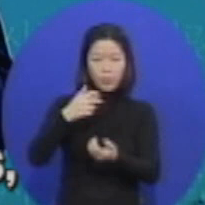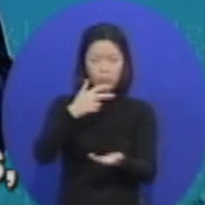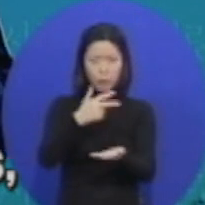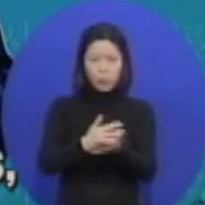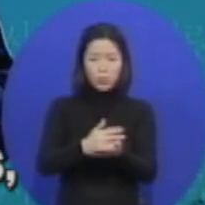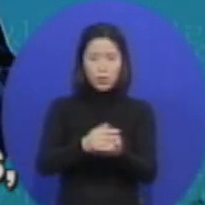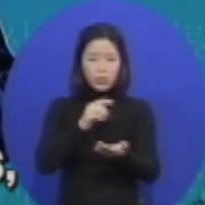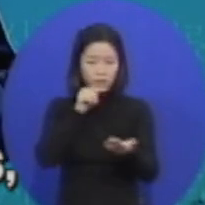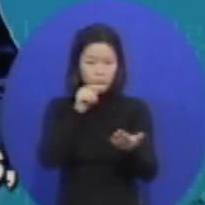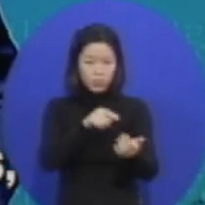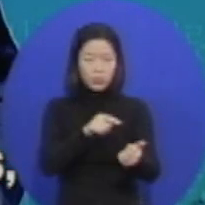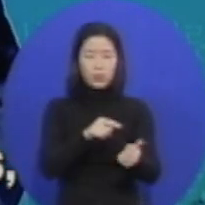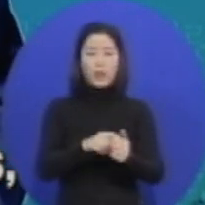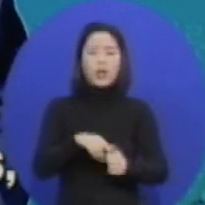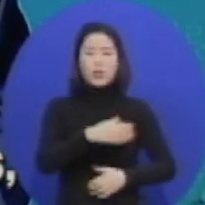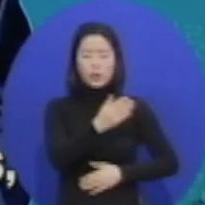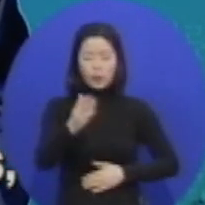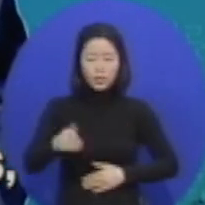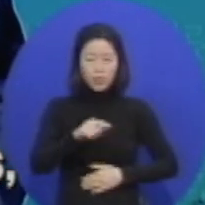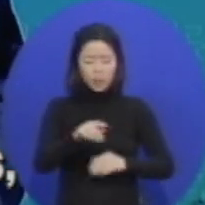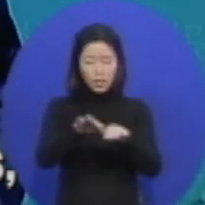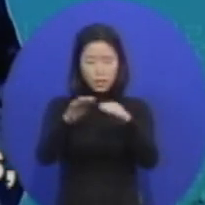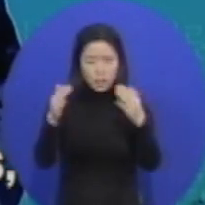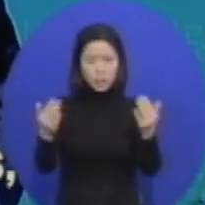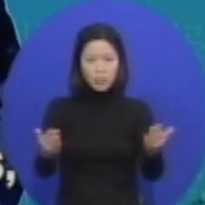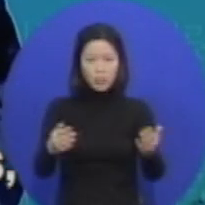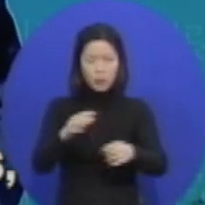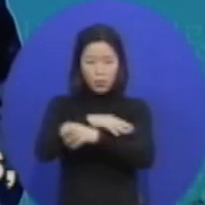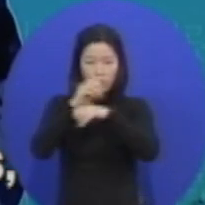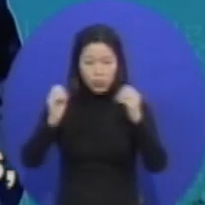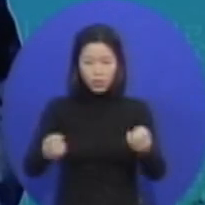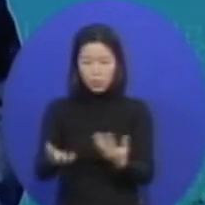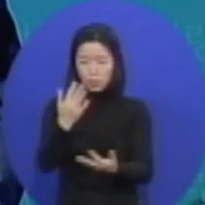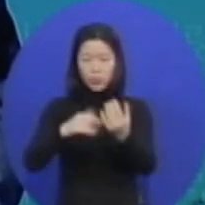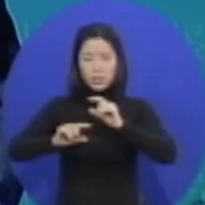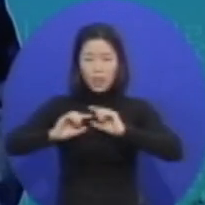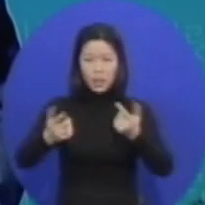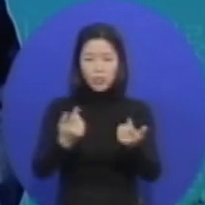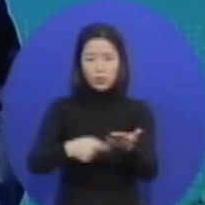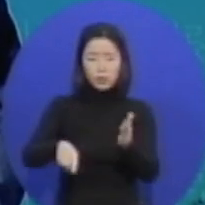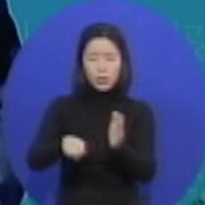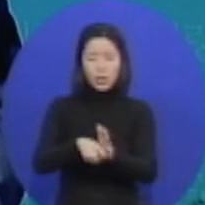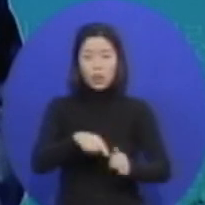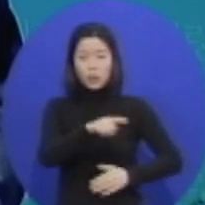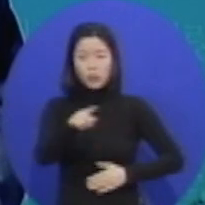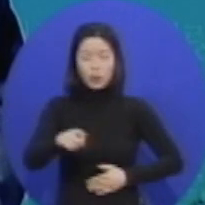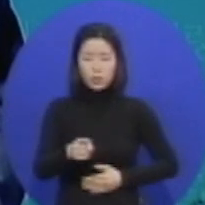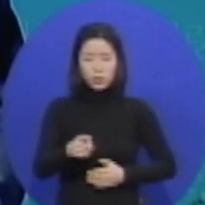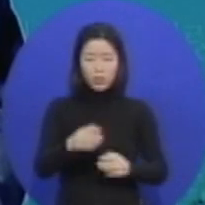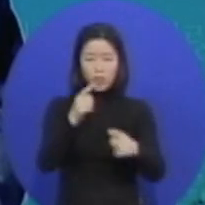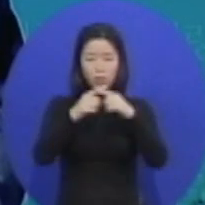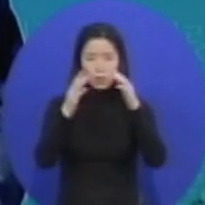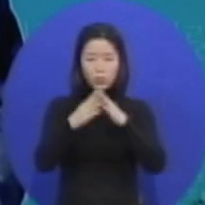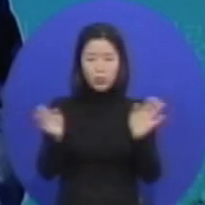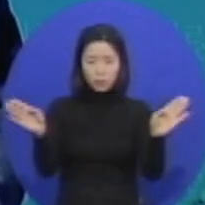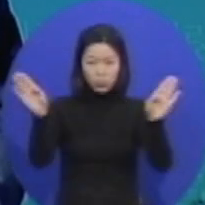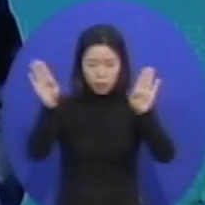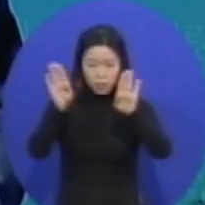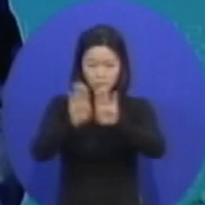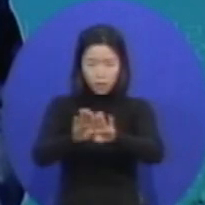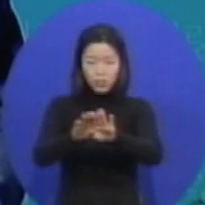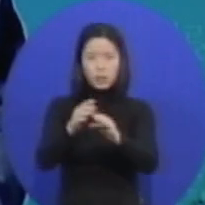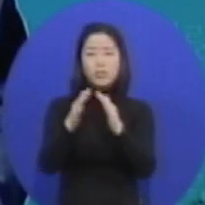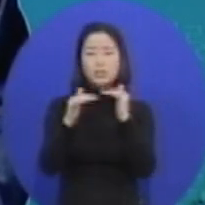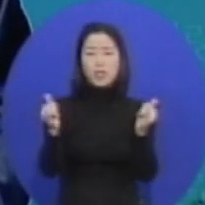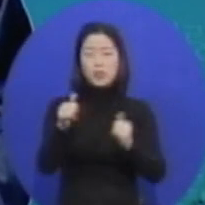내 재 단 위에 헛되이 불산 하지 못하게 하기 위하여 너희 중에 성전 문을 닫을 자가 있었으면 좋겠